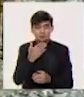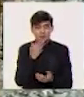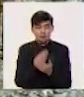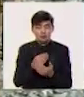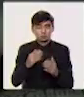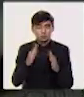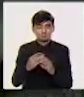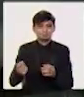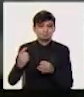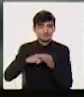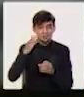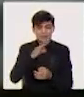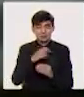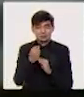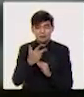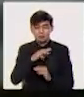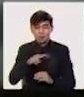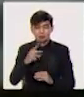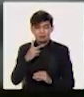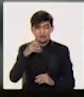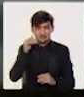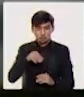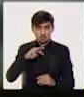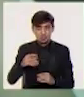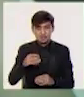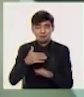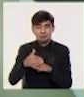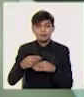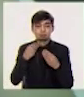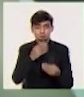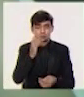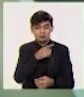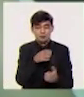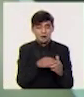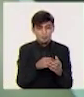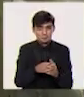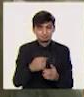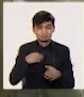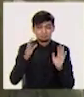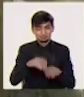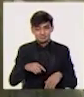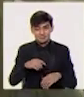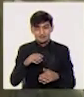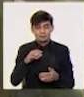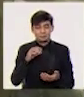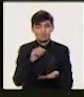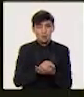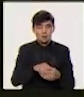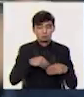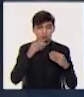атына аударуды емес, 13 миллион 200 мың теңге кредит береміз деген осы компанияға кепілге қоюын өзі